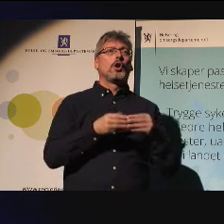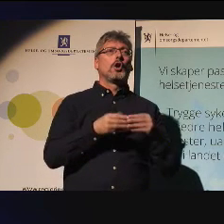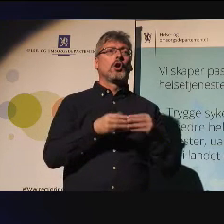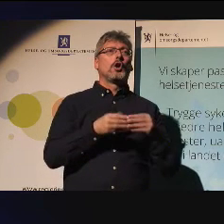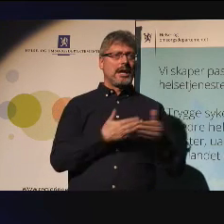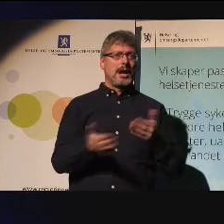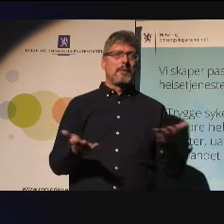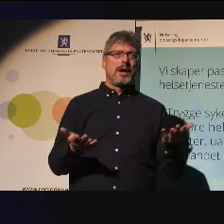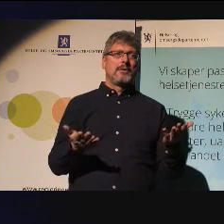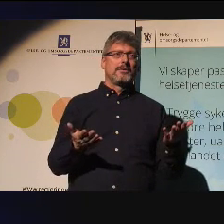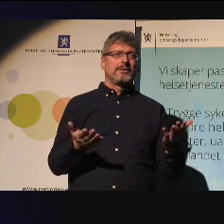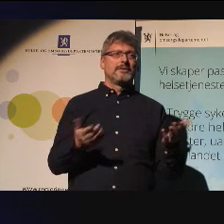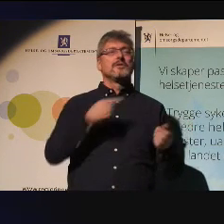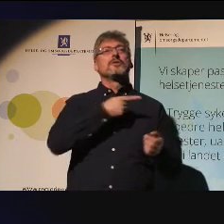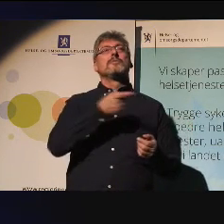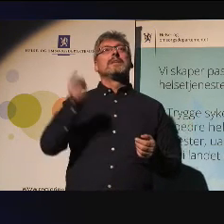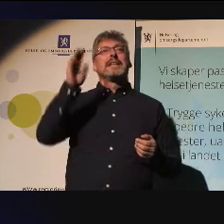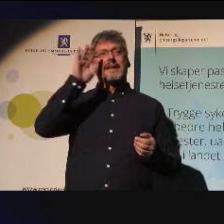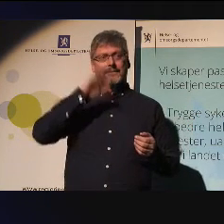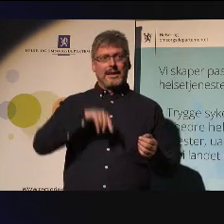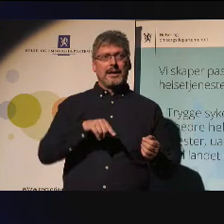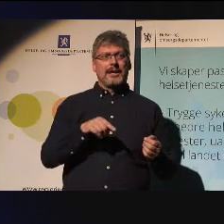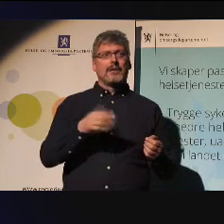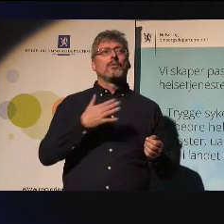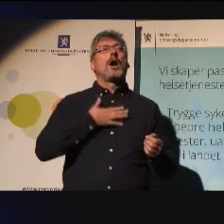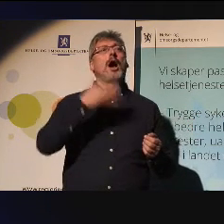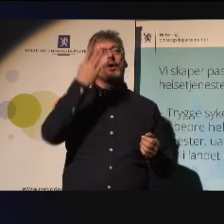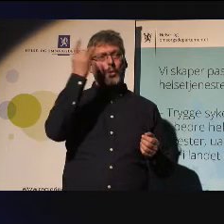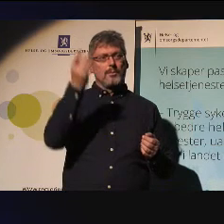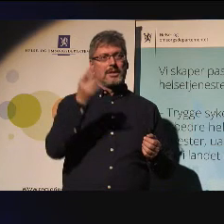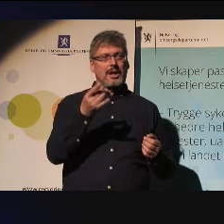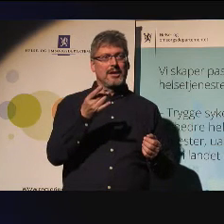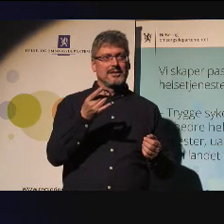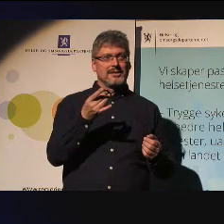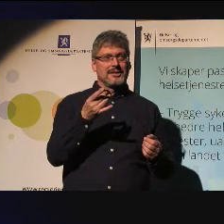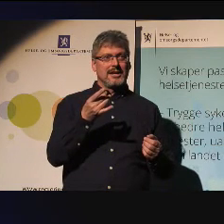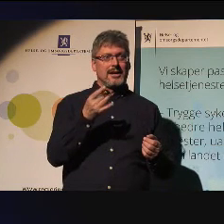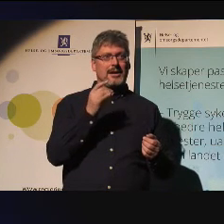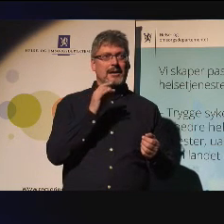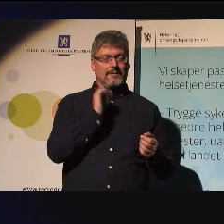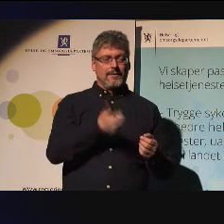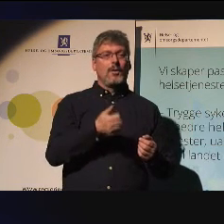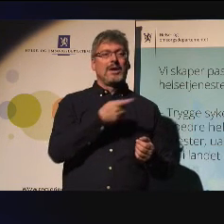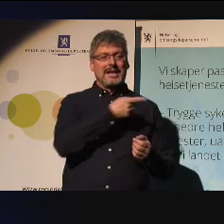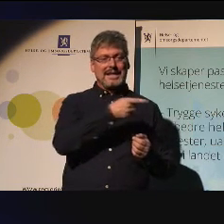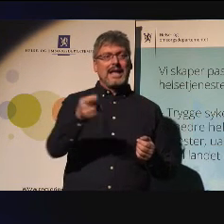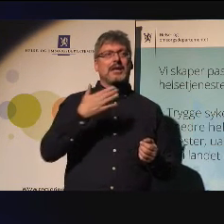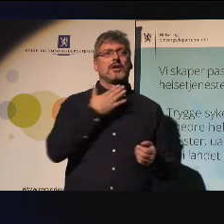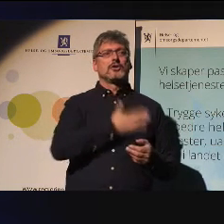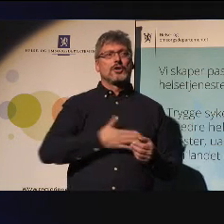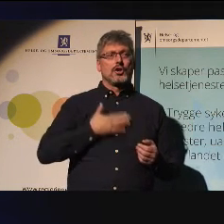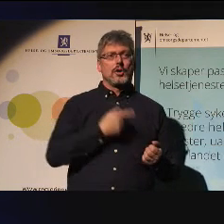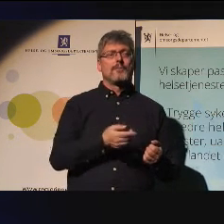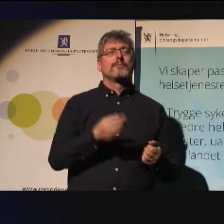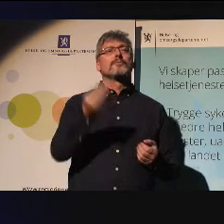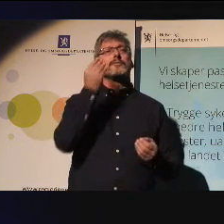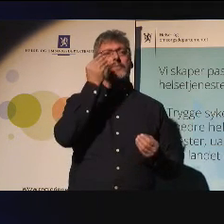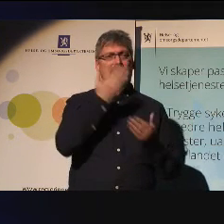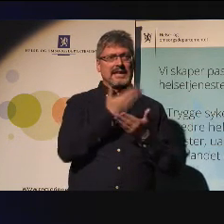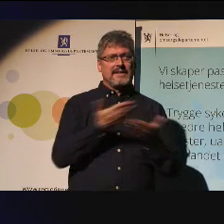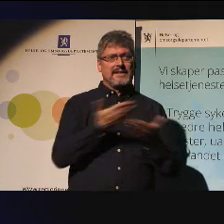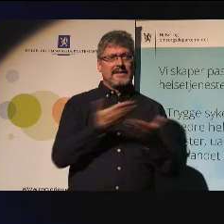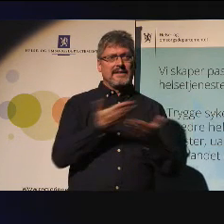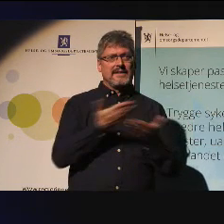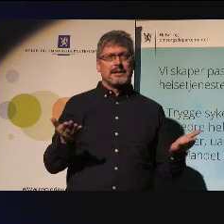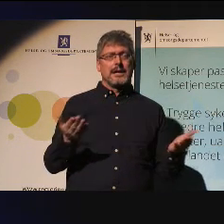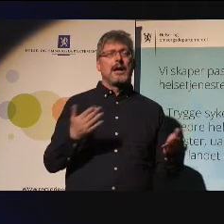de vet da har kompetanse nettopp på deres sykdom. Og erfaringen viser at pasientene